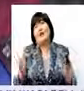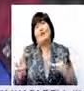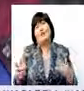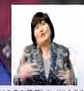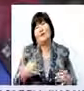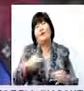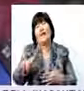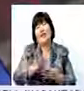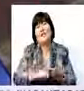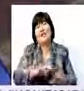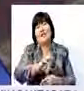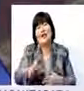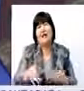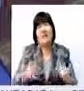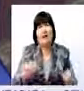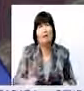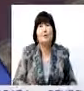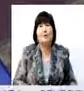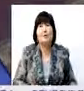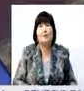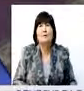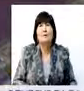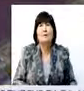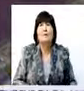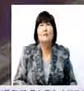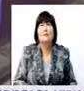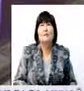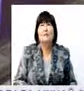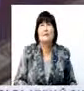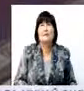әспеттелді. Шолпан Исабекова, Алпамыс Әшірбеков, Төрехан Қожахметов, Қызылорда телеарнасы.